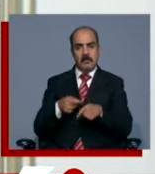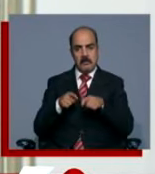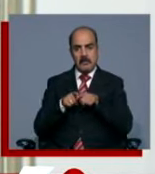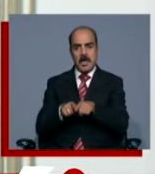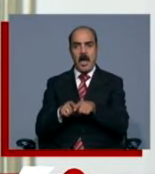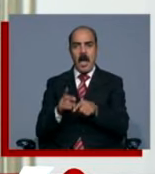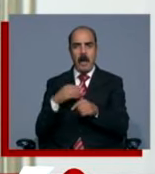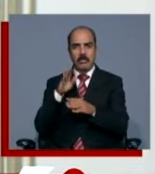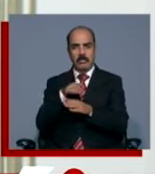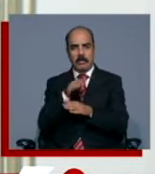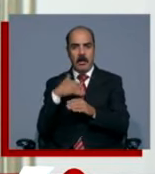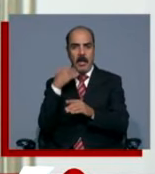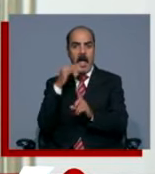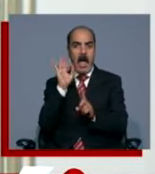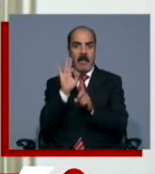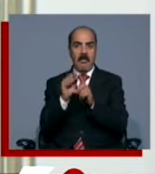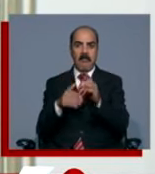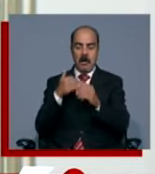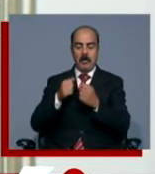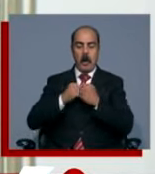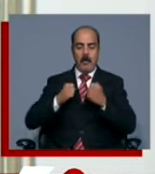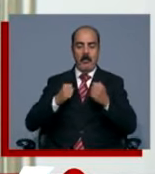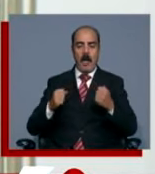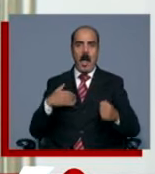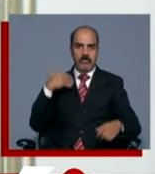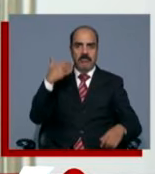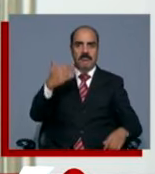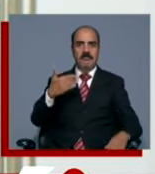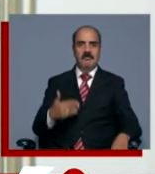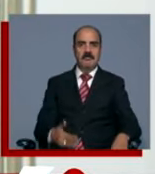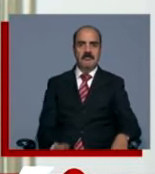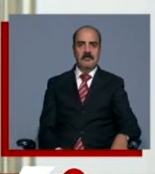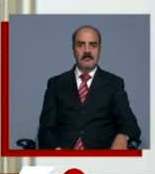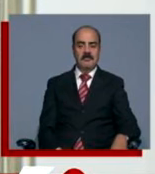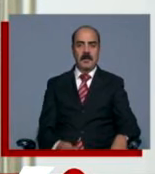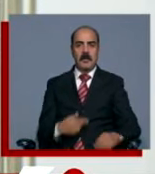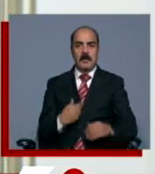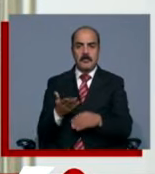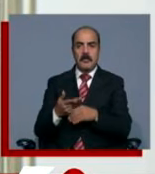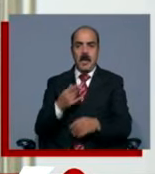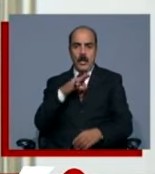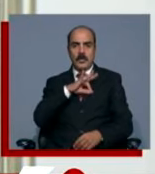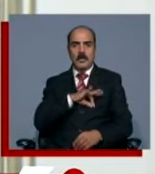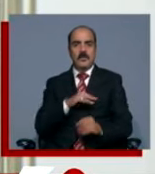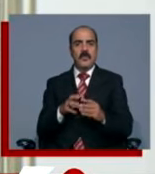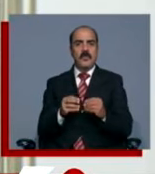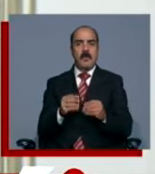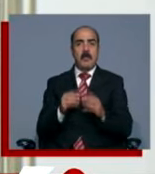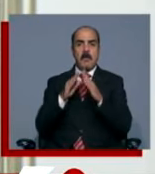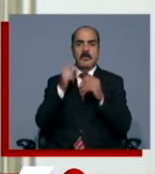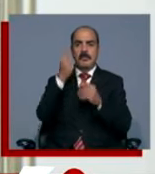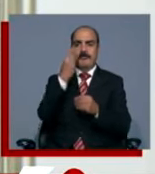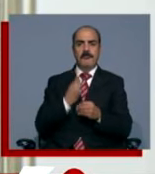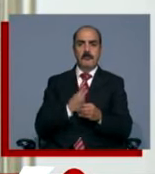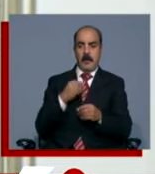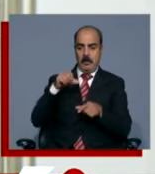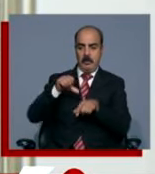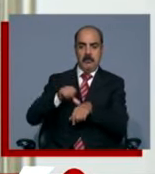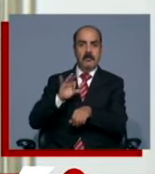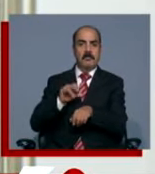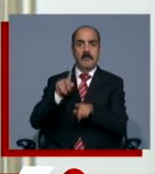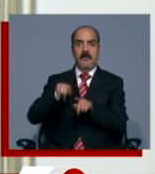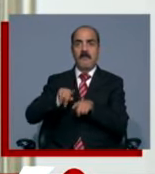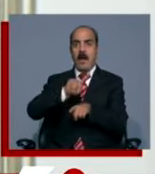خططنا وأهدافنا الطموحة لتعظيم الاستفادة من الموقع الجغرافي الاستراتيجي